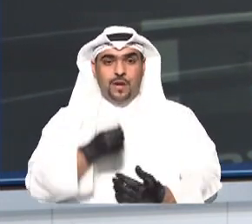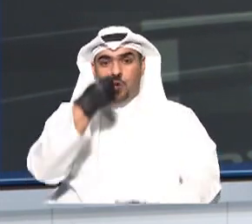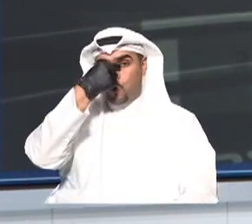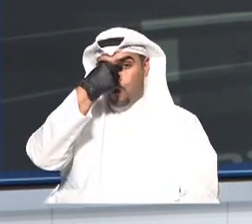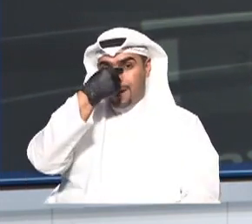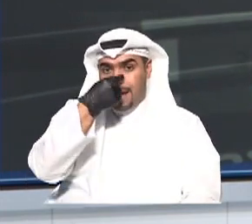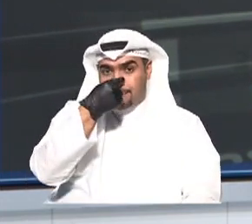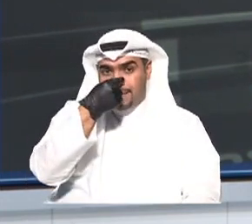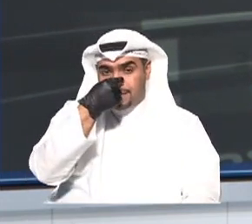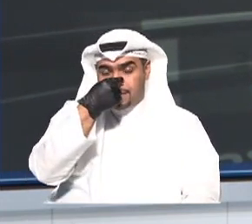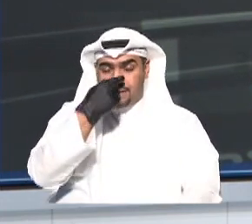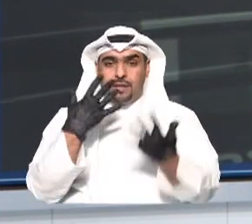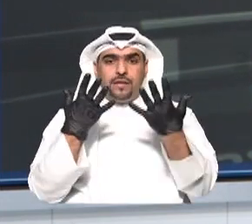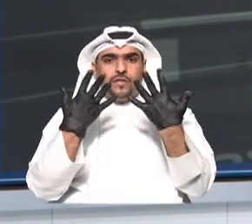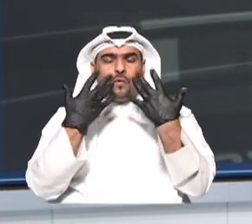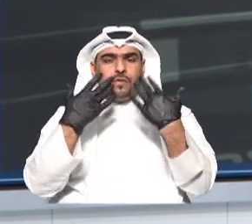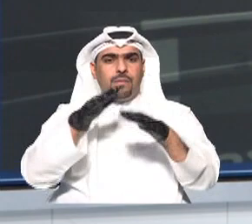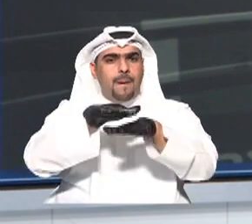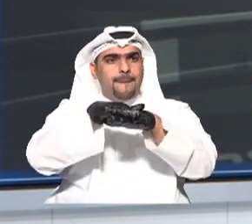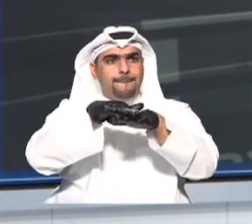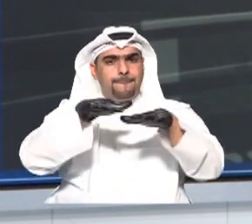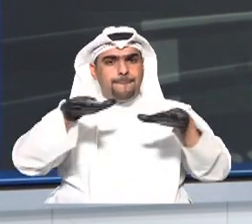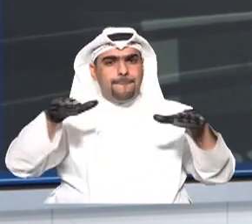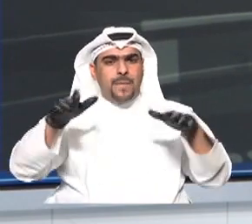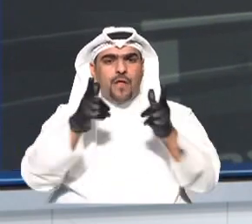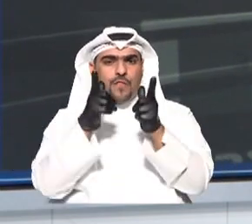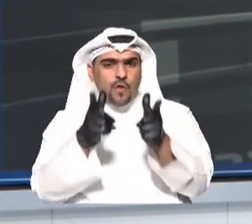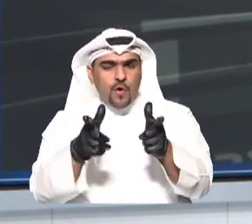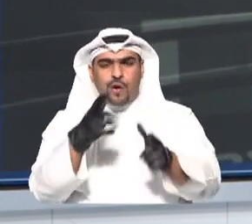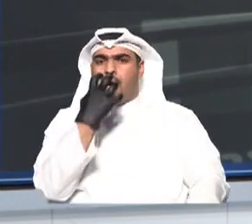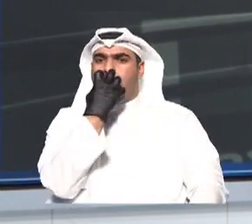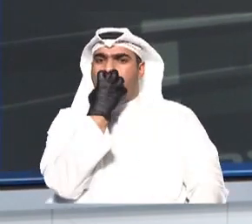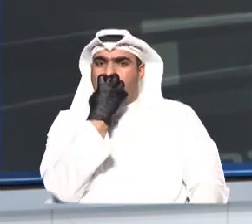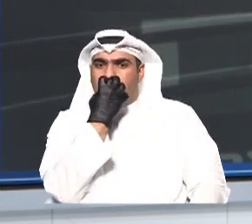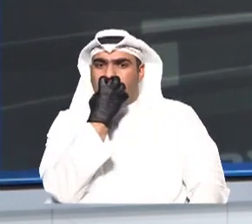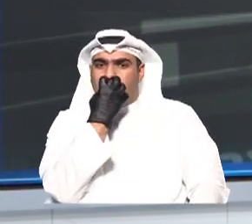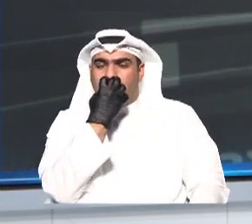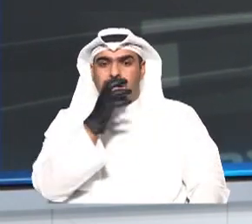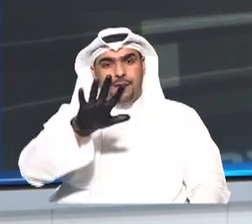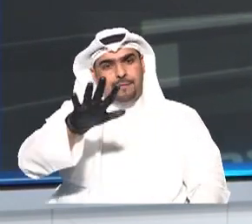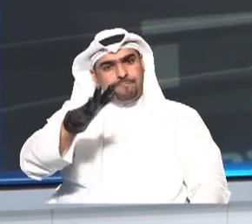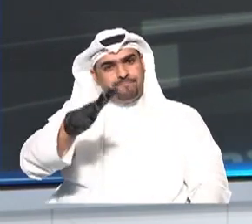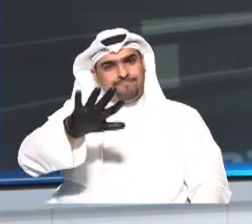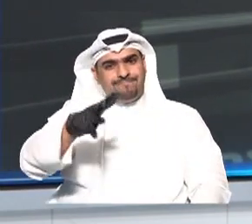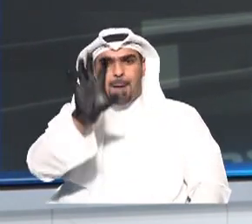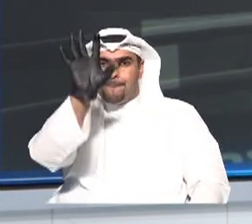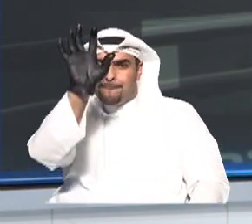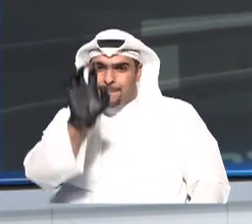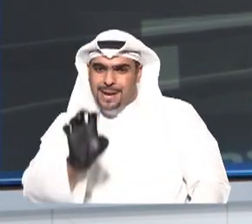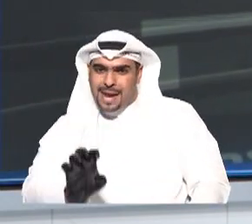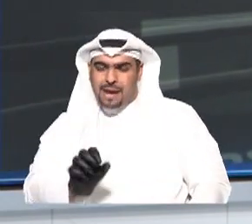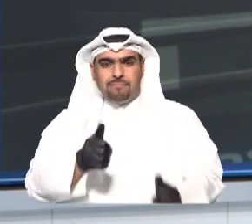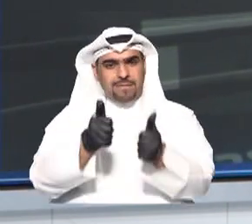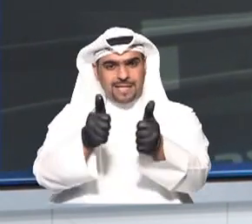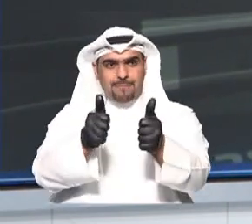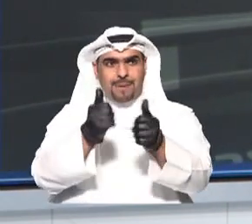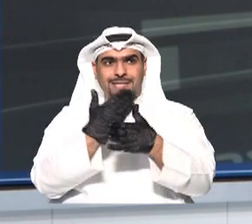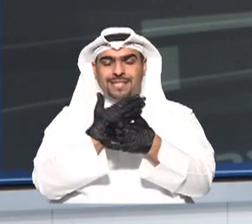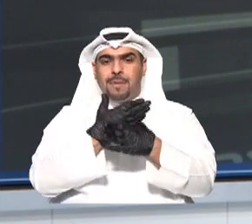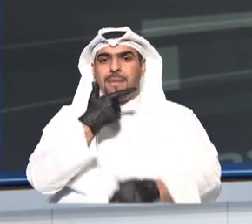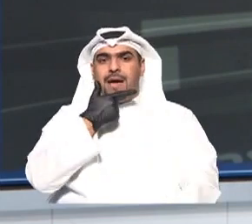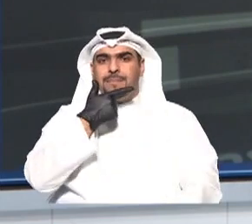الخميس اعتدال في الطقس وأيضا أجواء حارة نسبيا في النهار ولكن راح تكون معتدلة ليلا، واستمرار الرياح الجنوبية